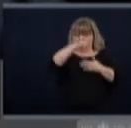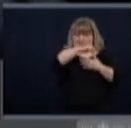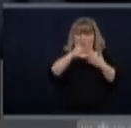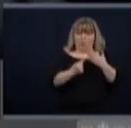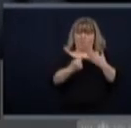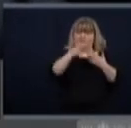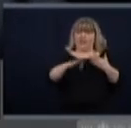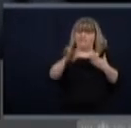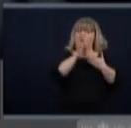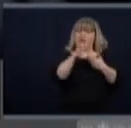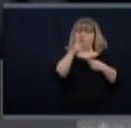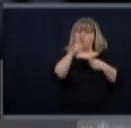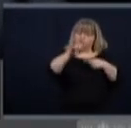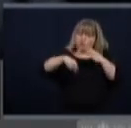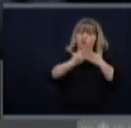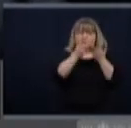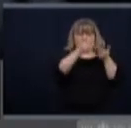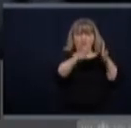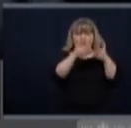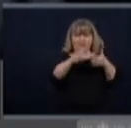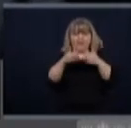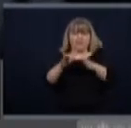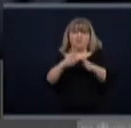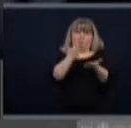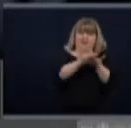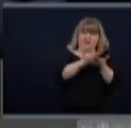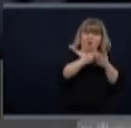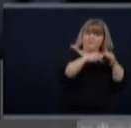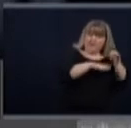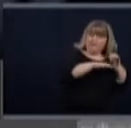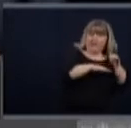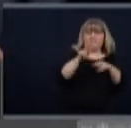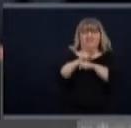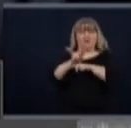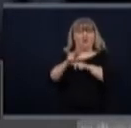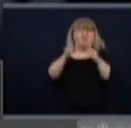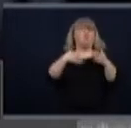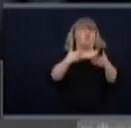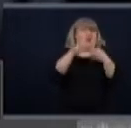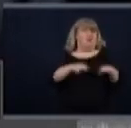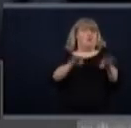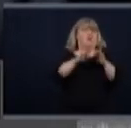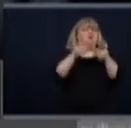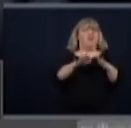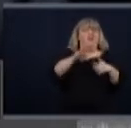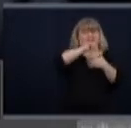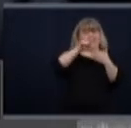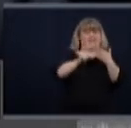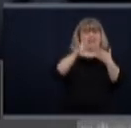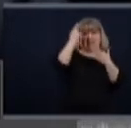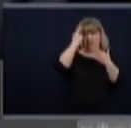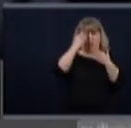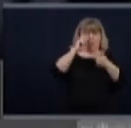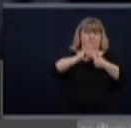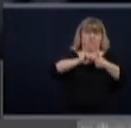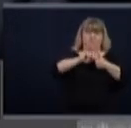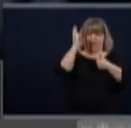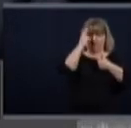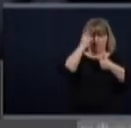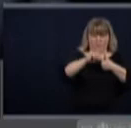c'est important de réouvrir nos écoles primaires puis nos garderies. La première raison, c'est pour le bien des